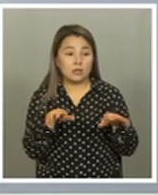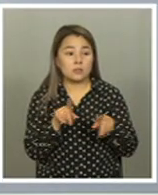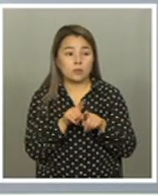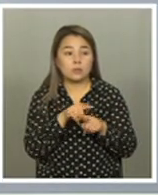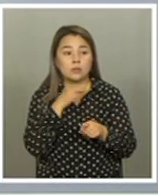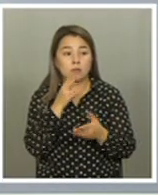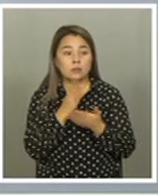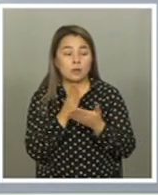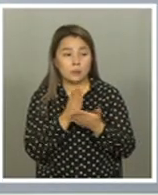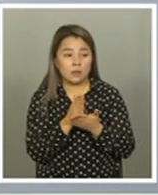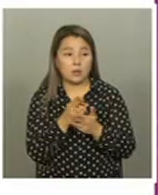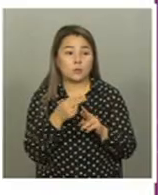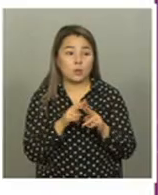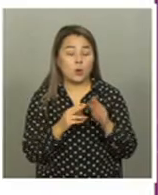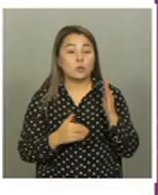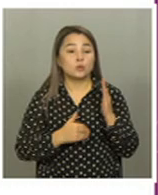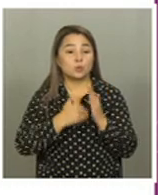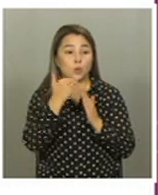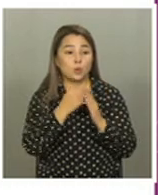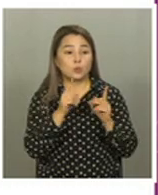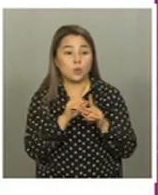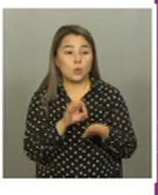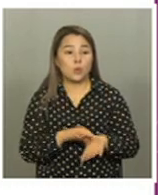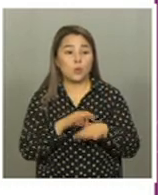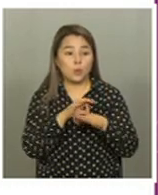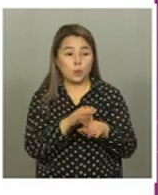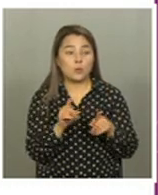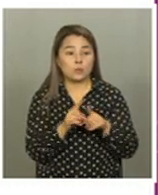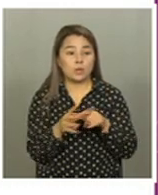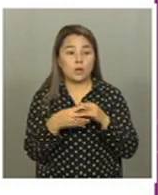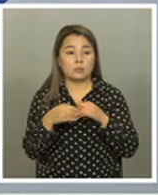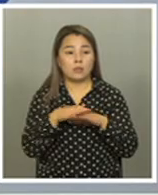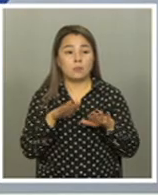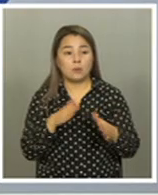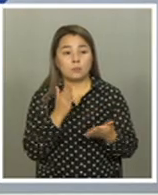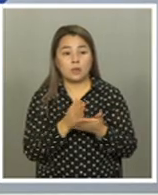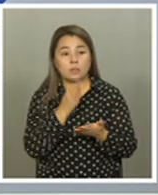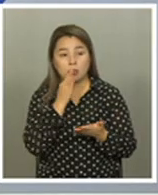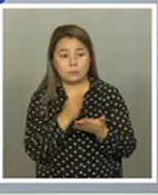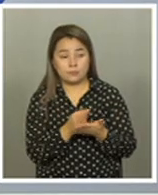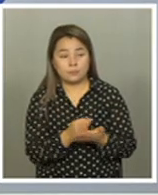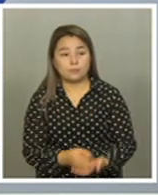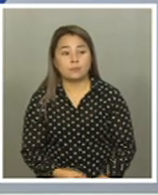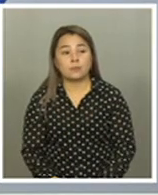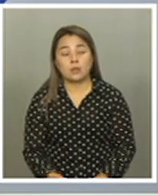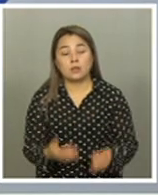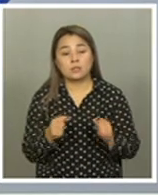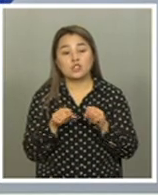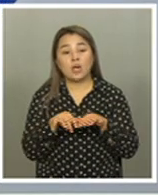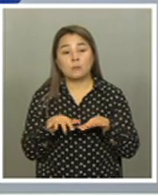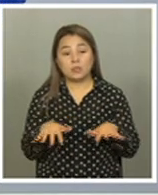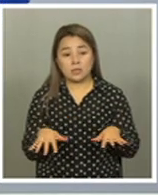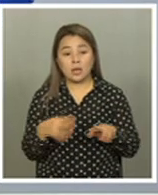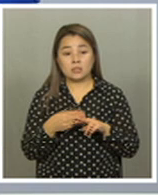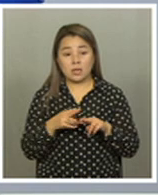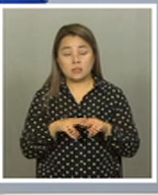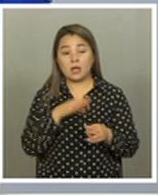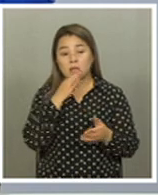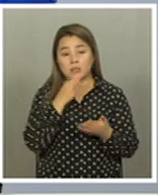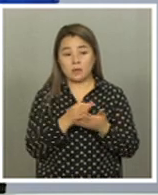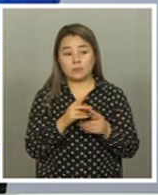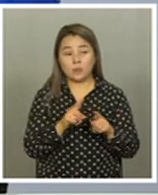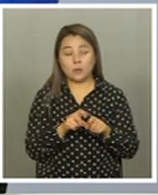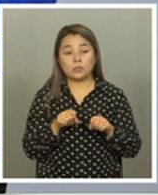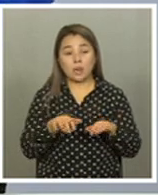және оның жоғарысында өткізу аймағы орналасқан. Балалар, тамыр оймақшасы жаңа айтып өткендей тамыр